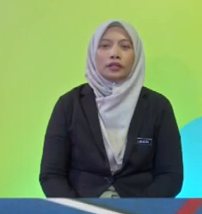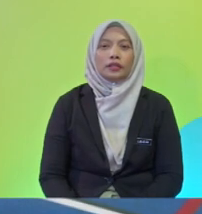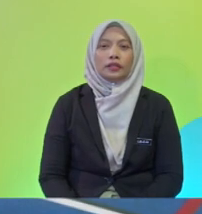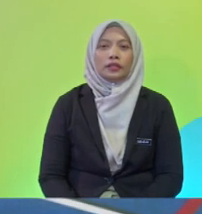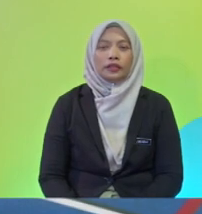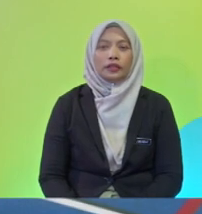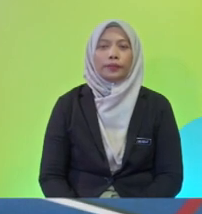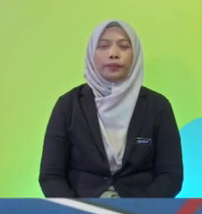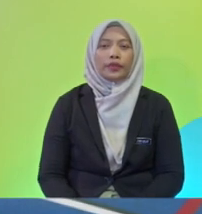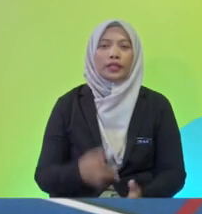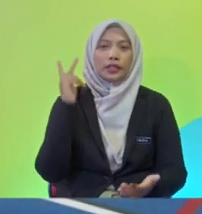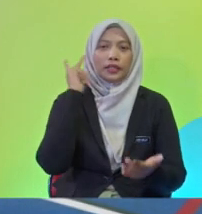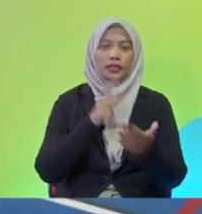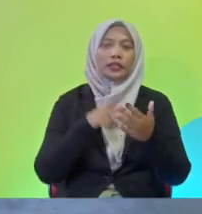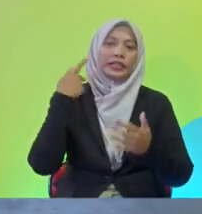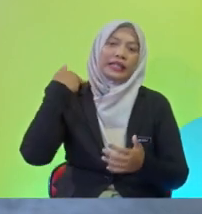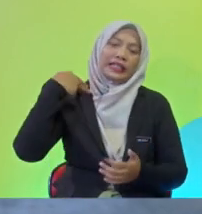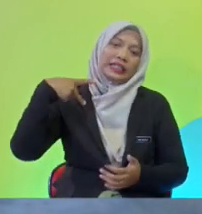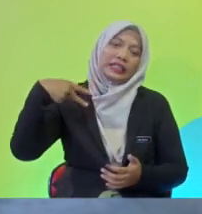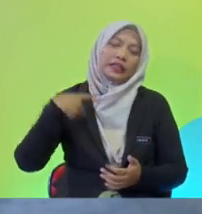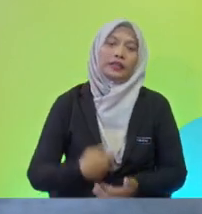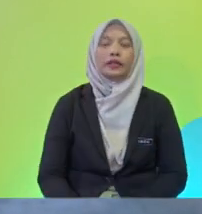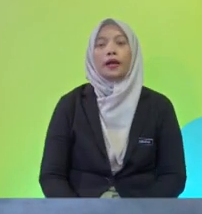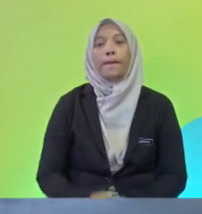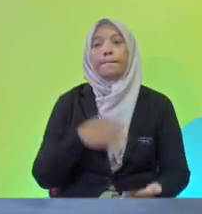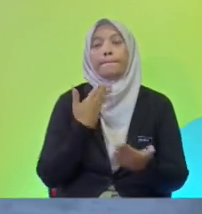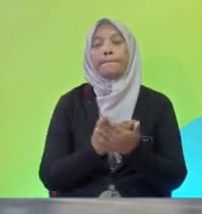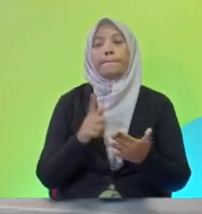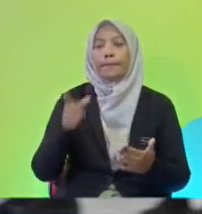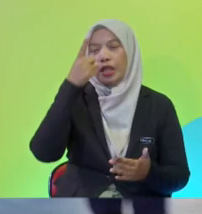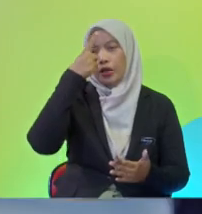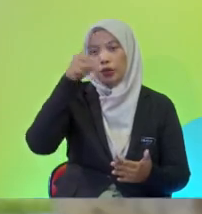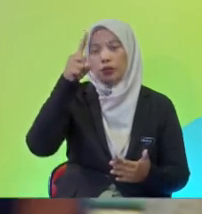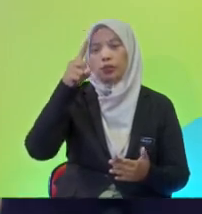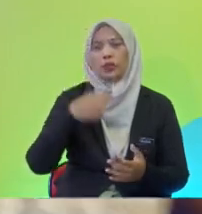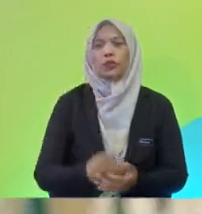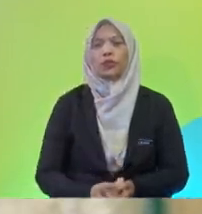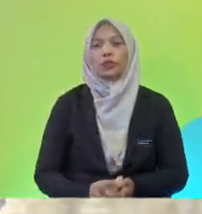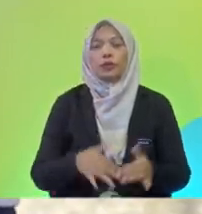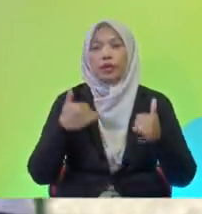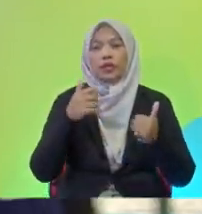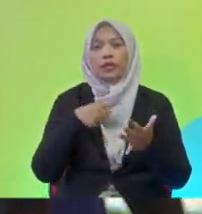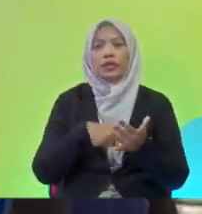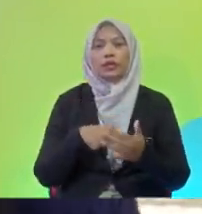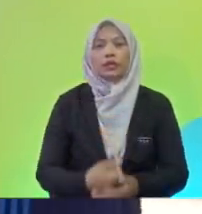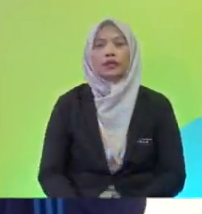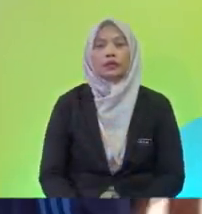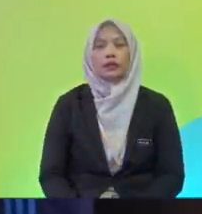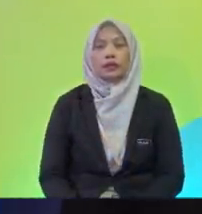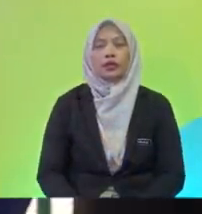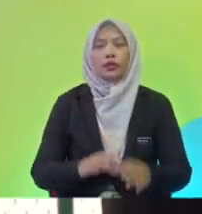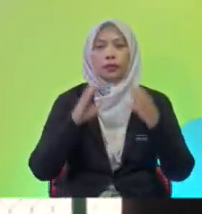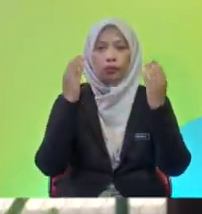Go, go. Okay. Oh. Nice. Okay, kena kaki. Baiklah, untuk tim ini juga boleh dengan kumpulan